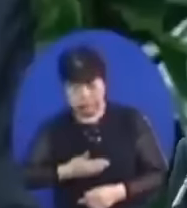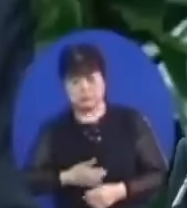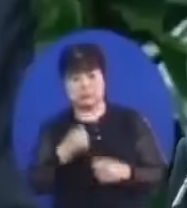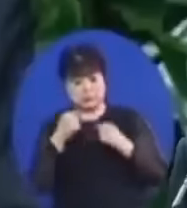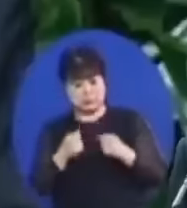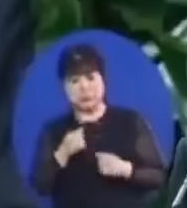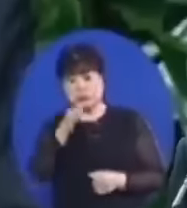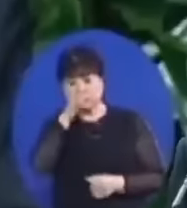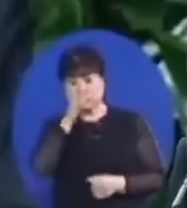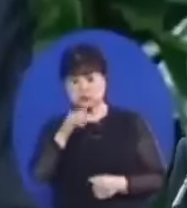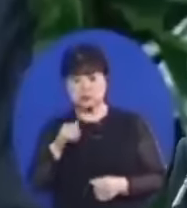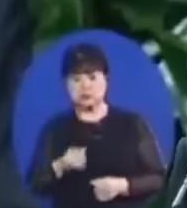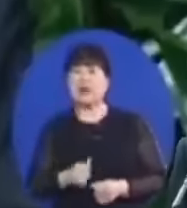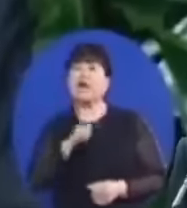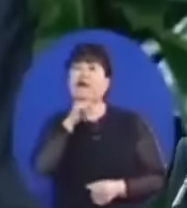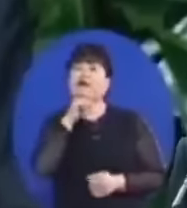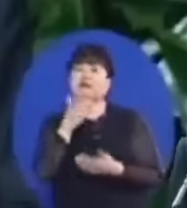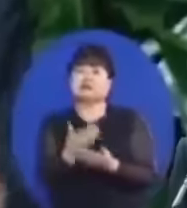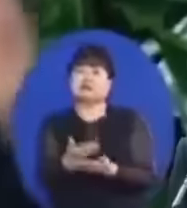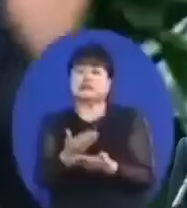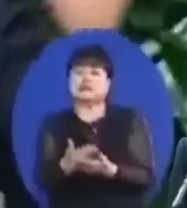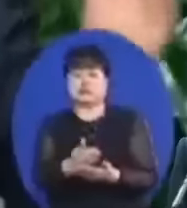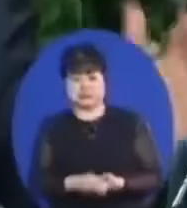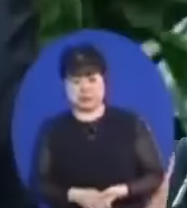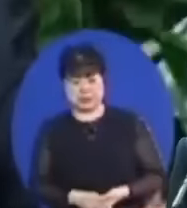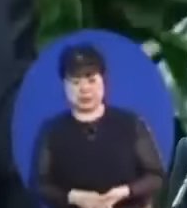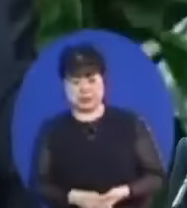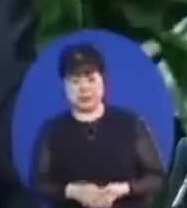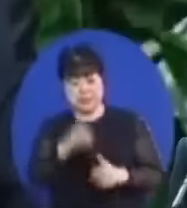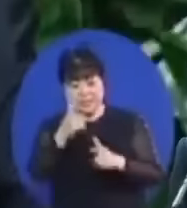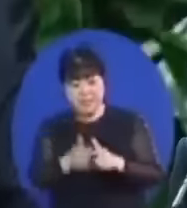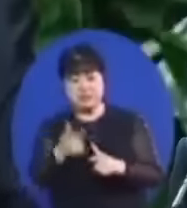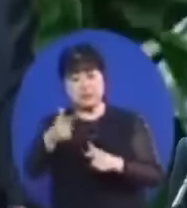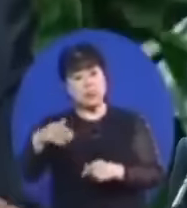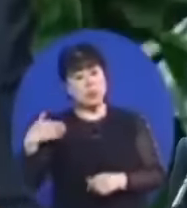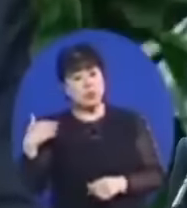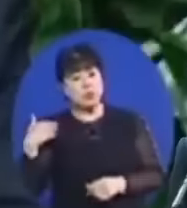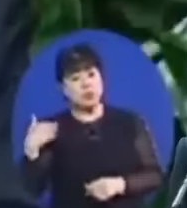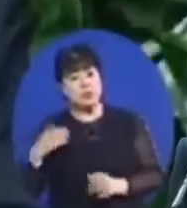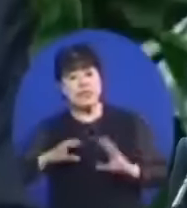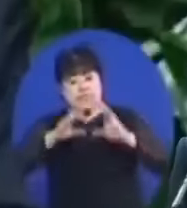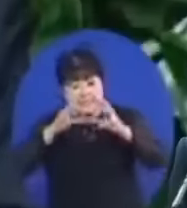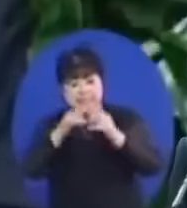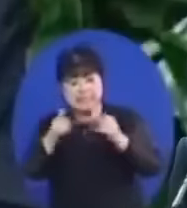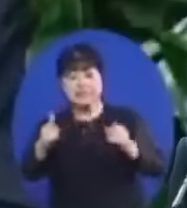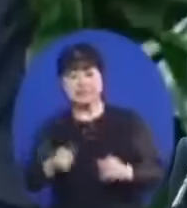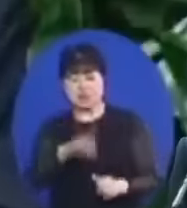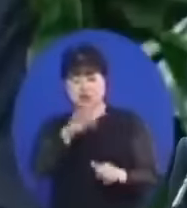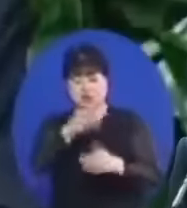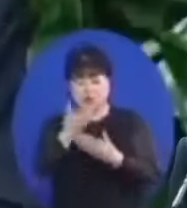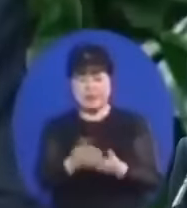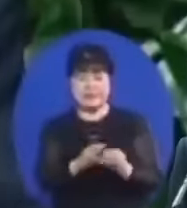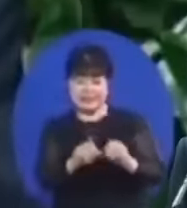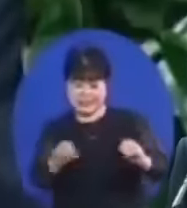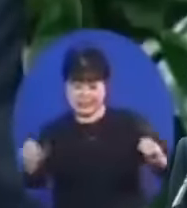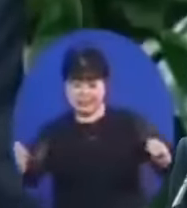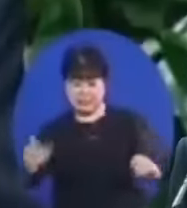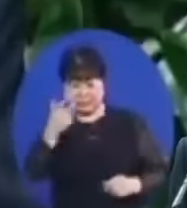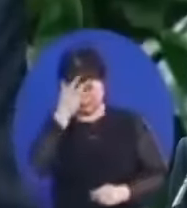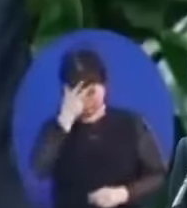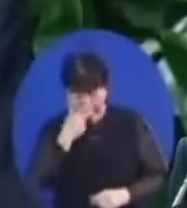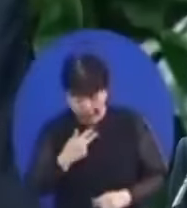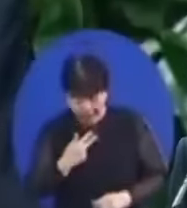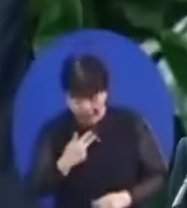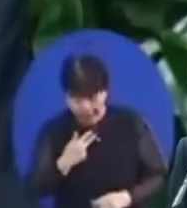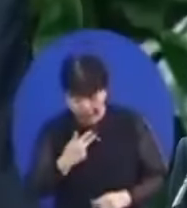살고 있지 않습니까? 하루하루 거지 생활은 상징적으로 예수를 모르는 세상 사람들은 이 저주받은 땅에서 눈이